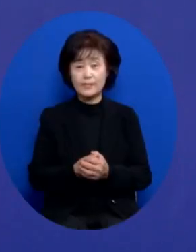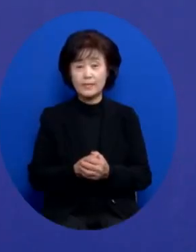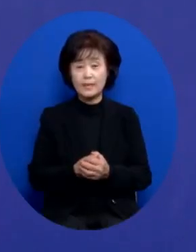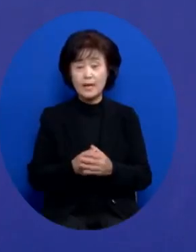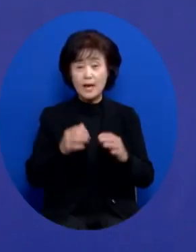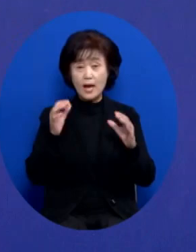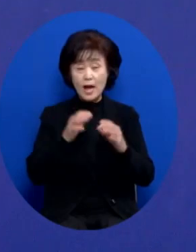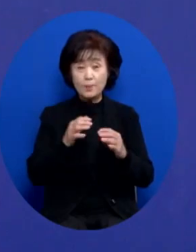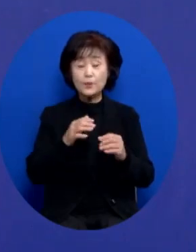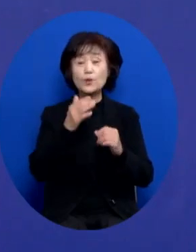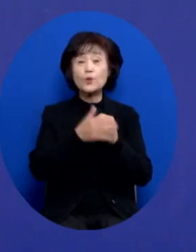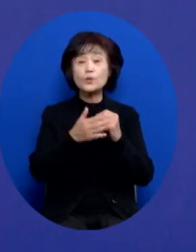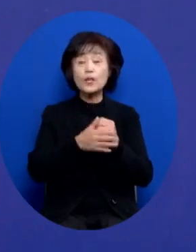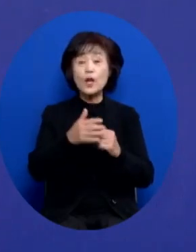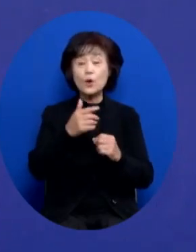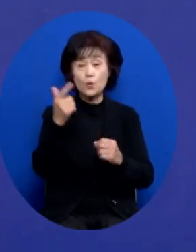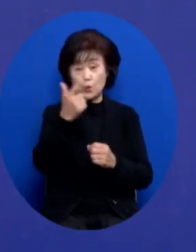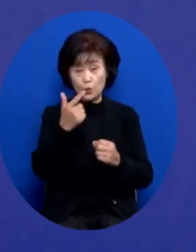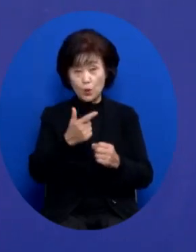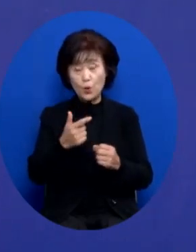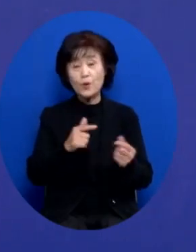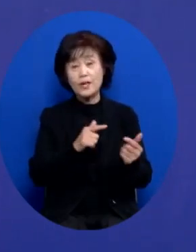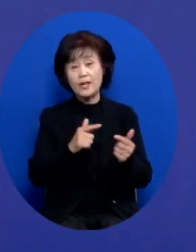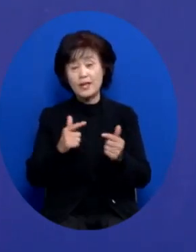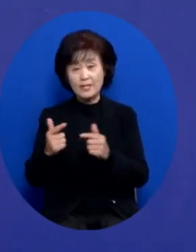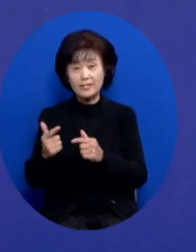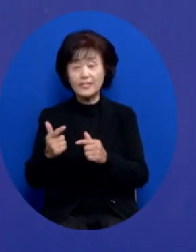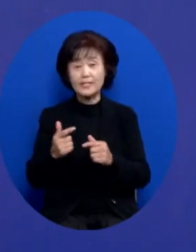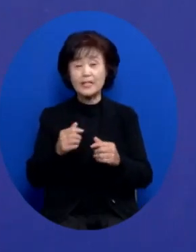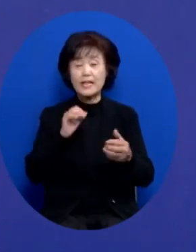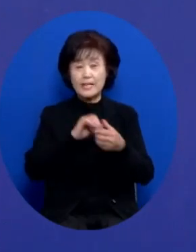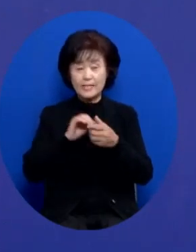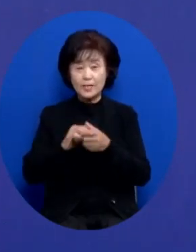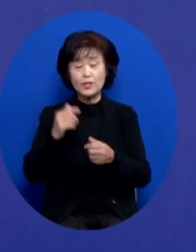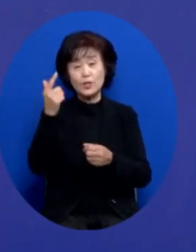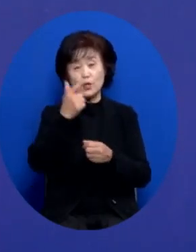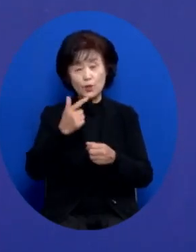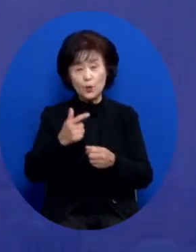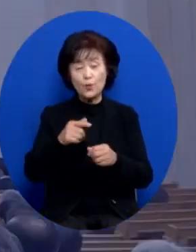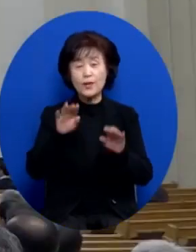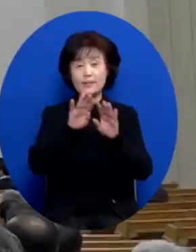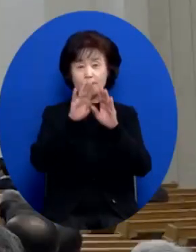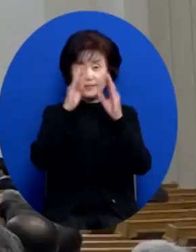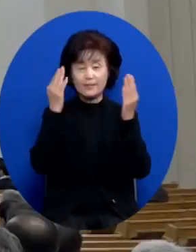대한예수교장로의 합동 대구지역 노회들이 2023 가을 정기노회를 개최했습니다.